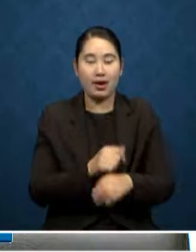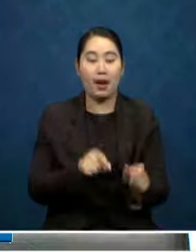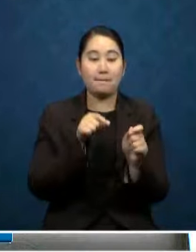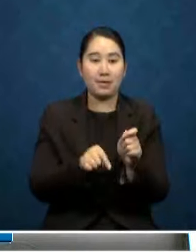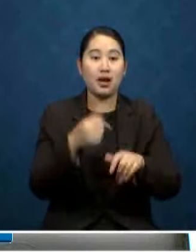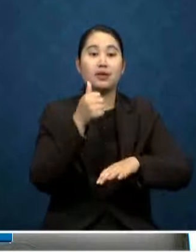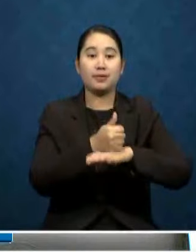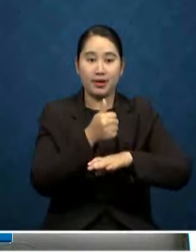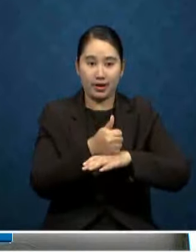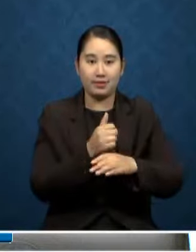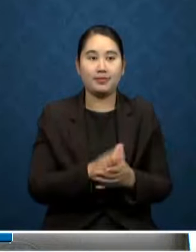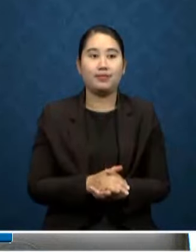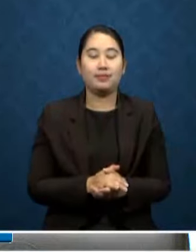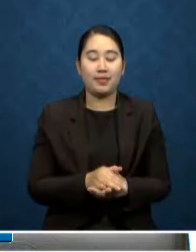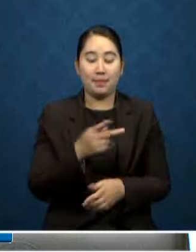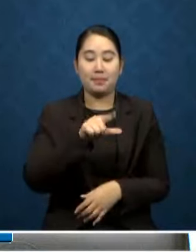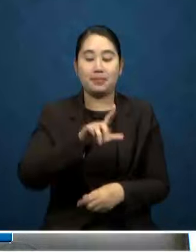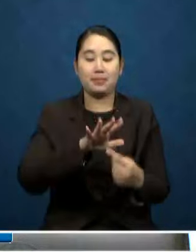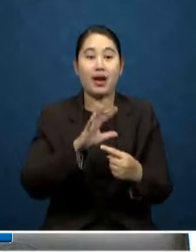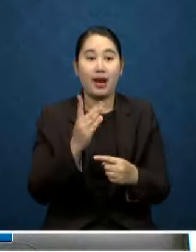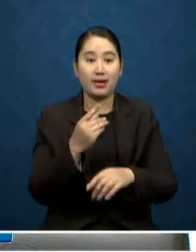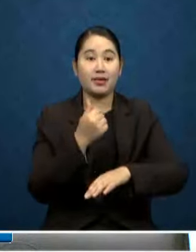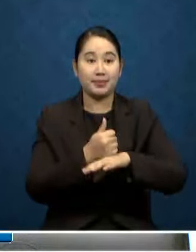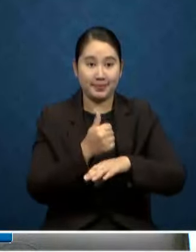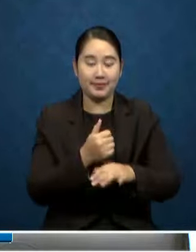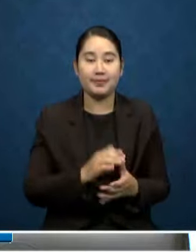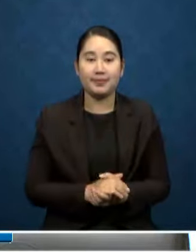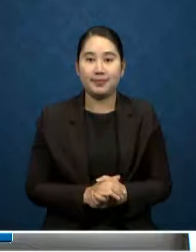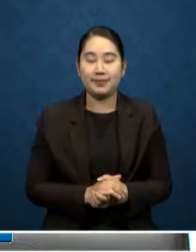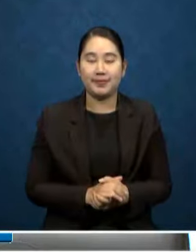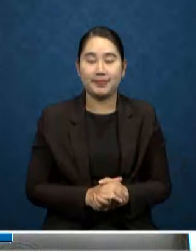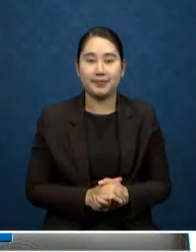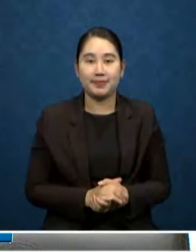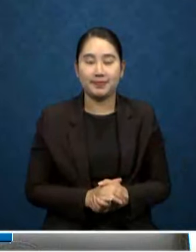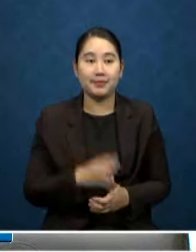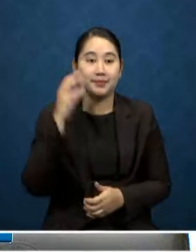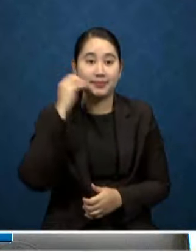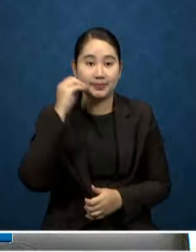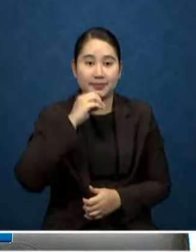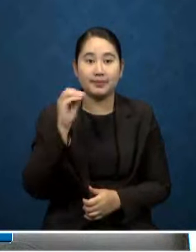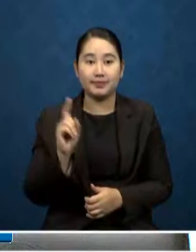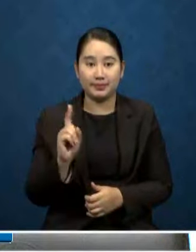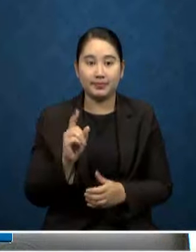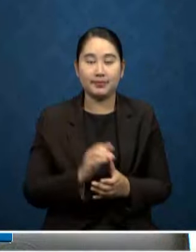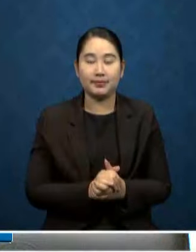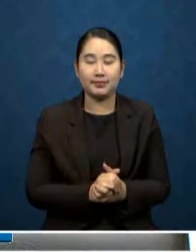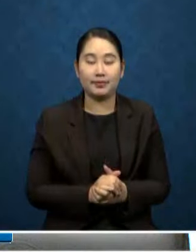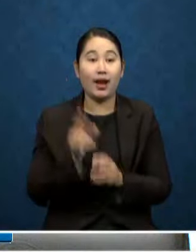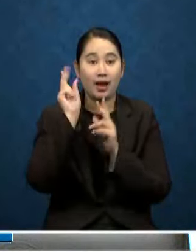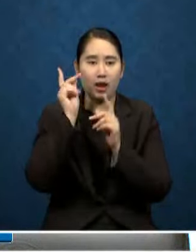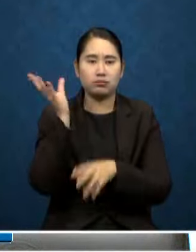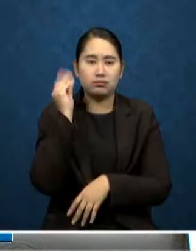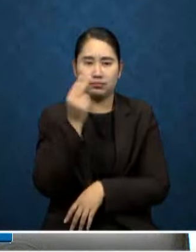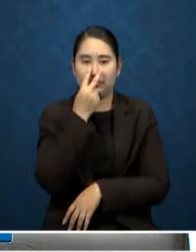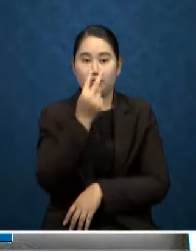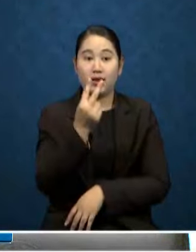ภอนะครับก็คือนายอำเภอและปลัดอำเภอนะครับท่านประธานครับหลายครั้งที่เราทราบข่าวที่เรา